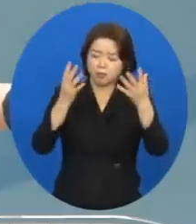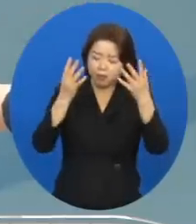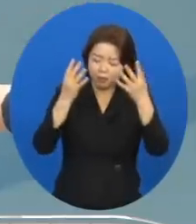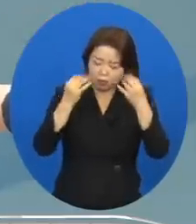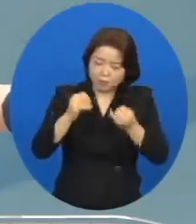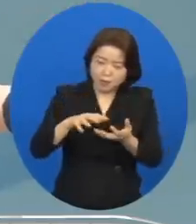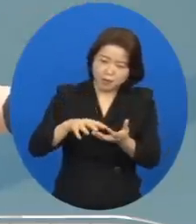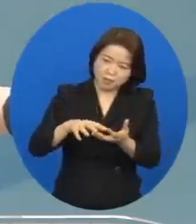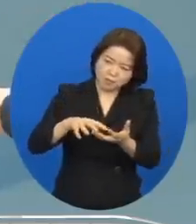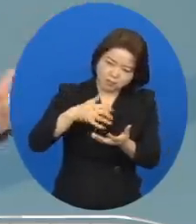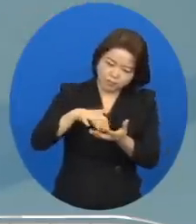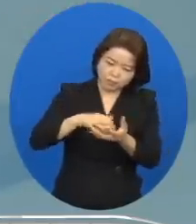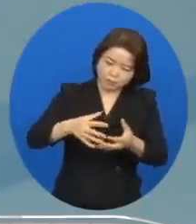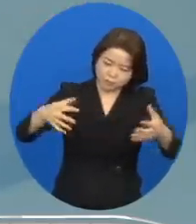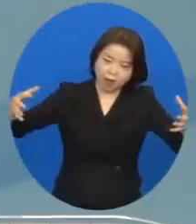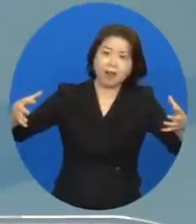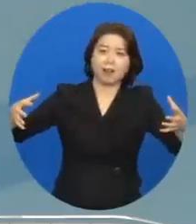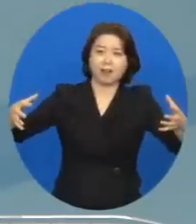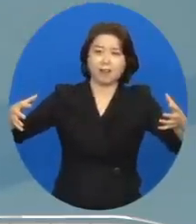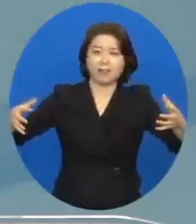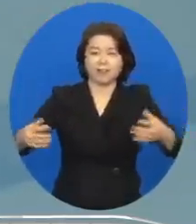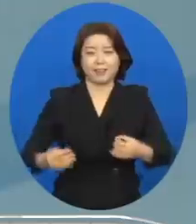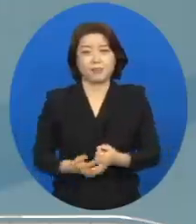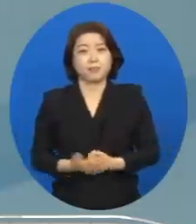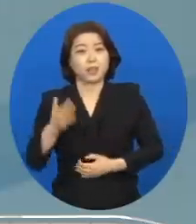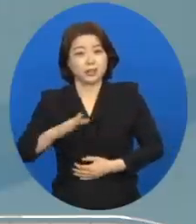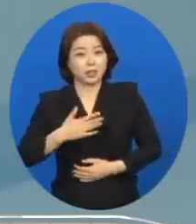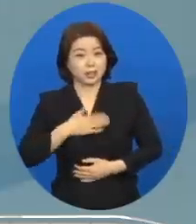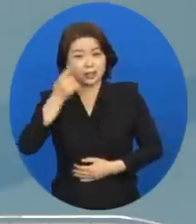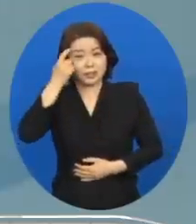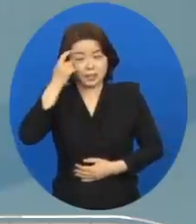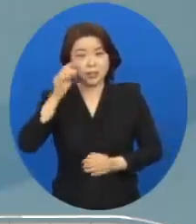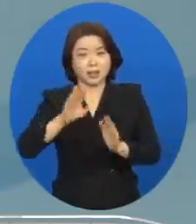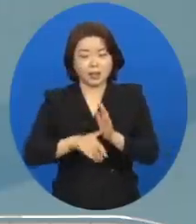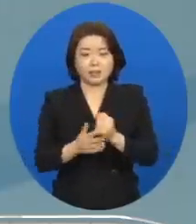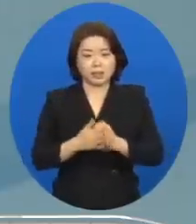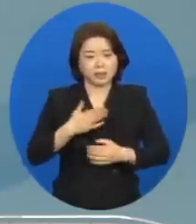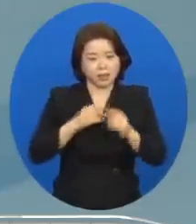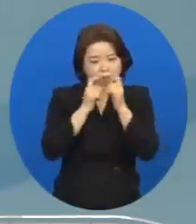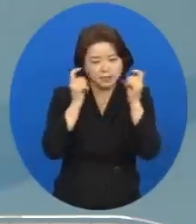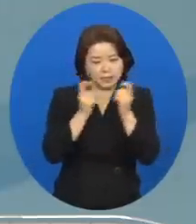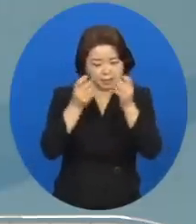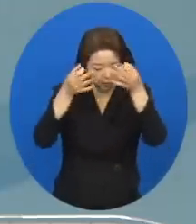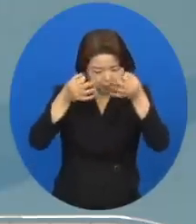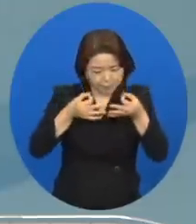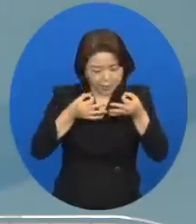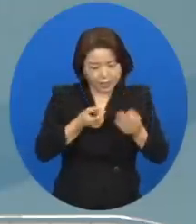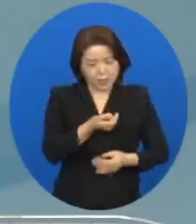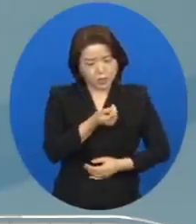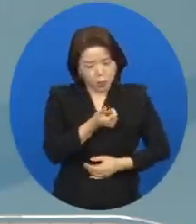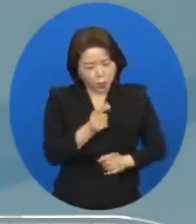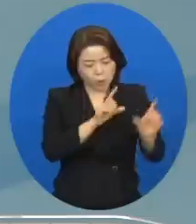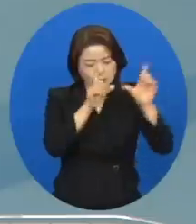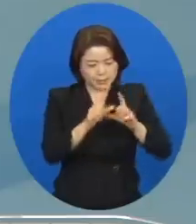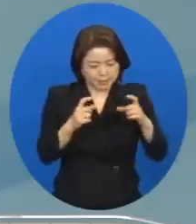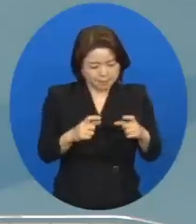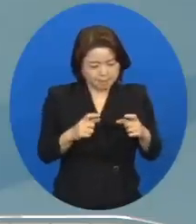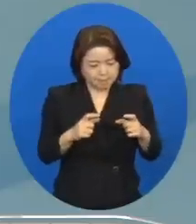많습니까? 근데 내가 생각하기에는 나 개인의 조그만 삶의